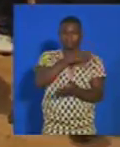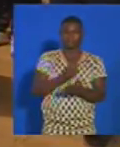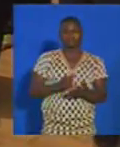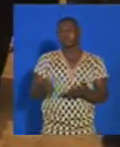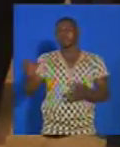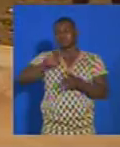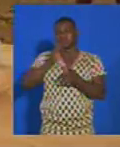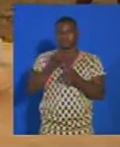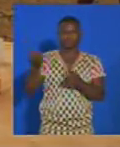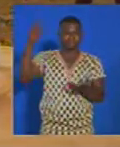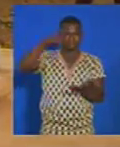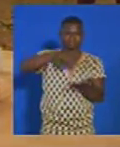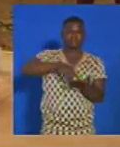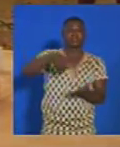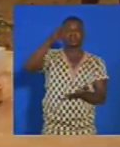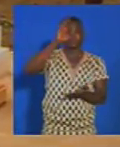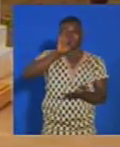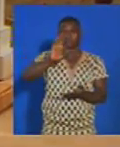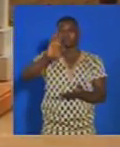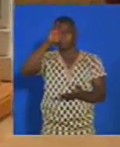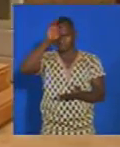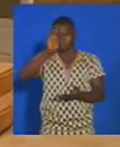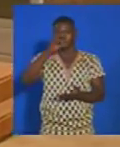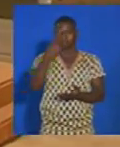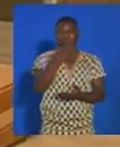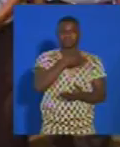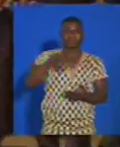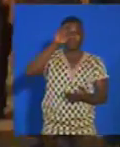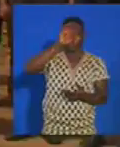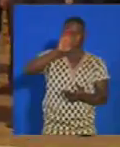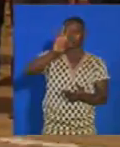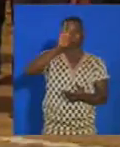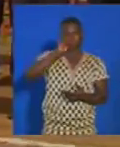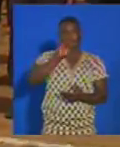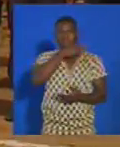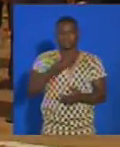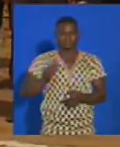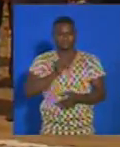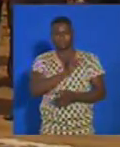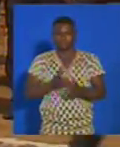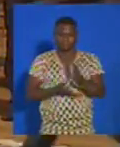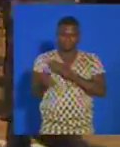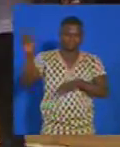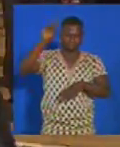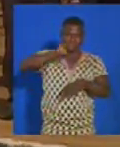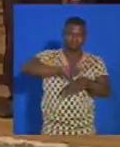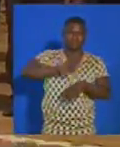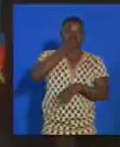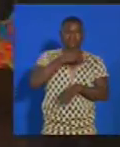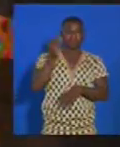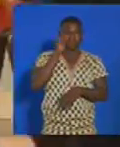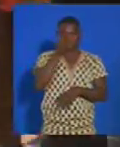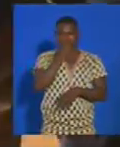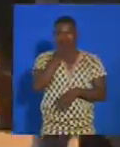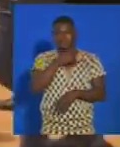et 90. Accompagné du maire de la ville, l'ambassadeur lydien est allé poser des gerbes de fleurs et se recueillir sur